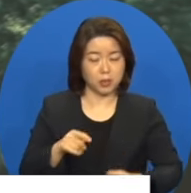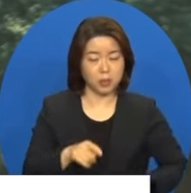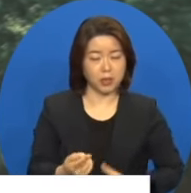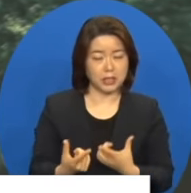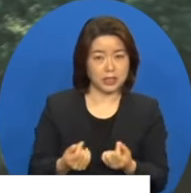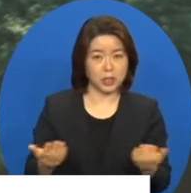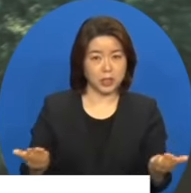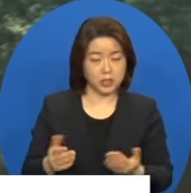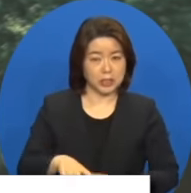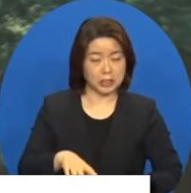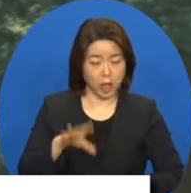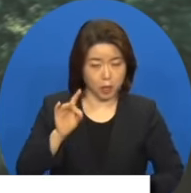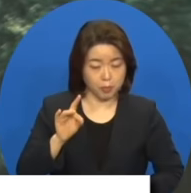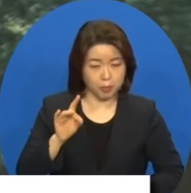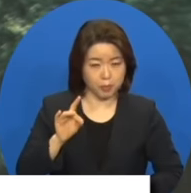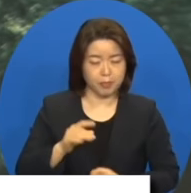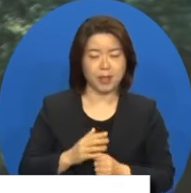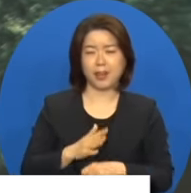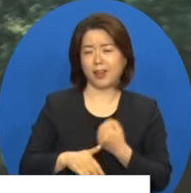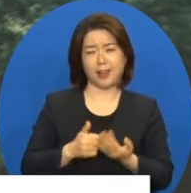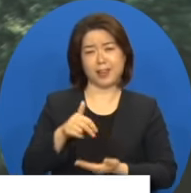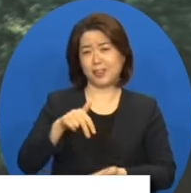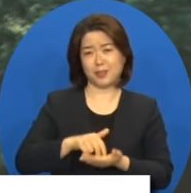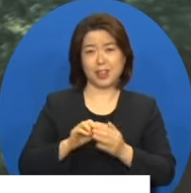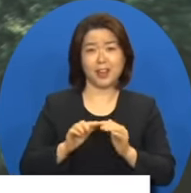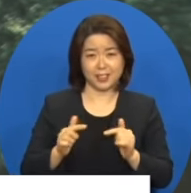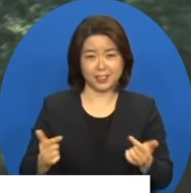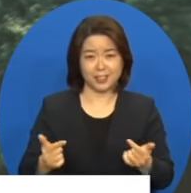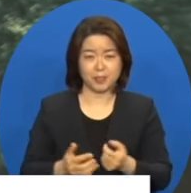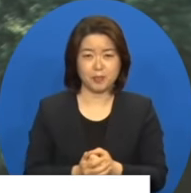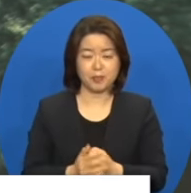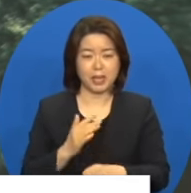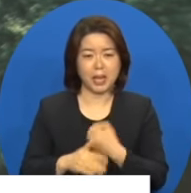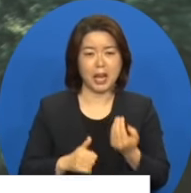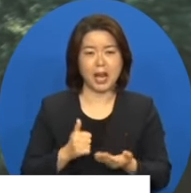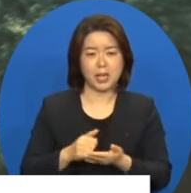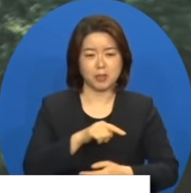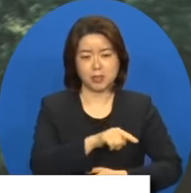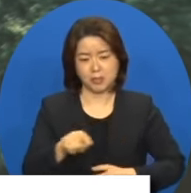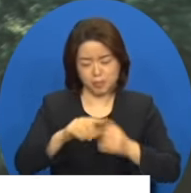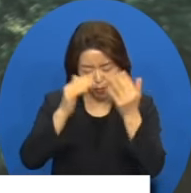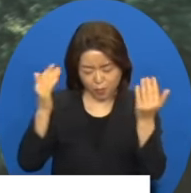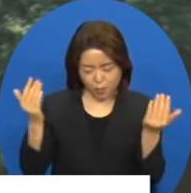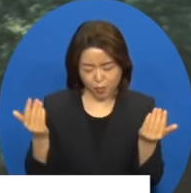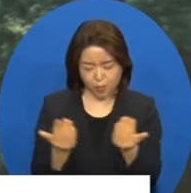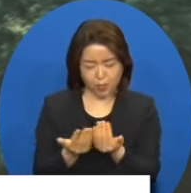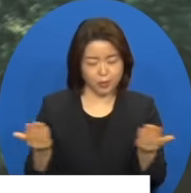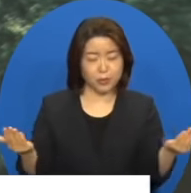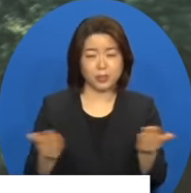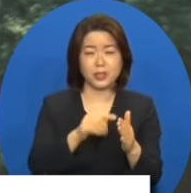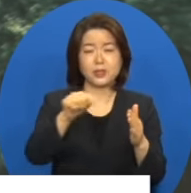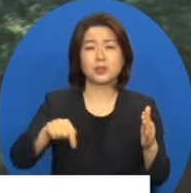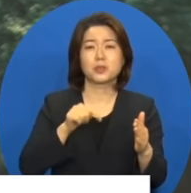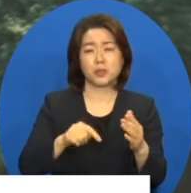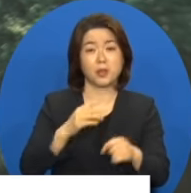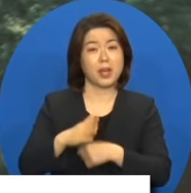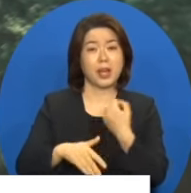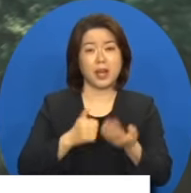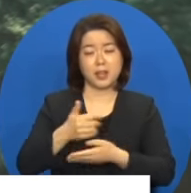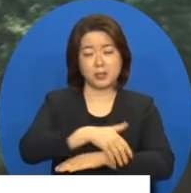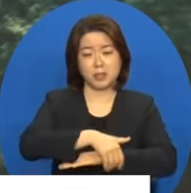봤어, 그러실 리는 없잖아요, 그죠? 하나님께서 이 모든 일 속에 하나님이 계획하시는 일을